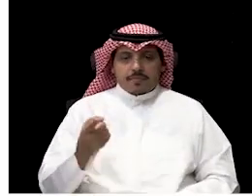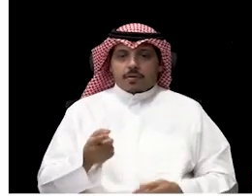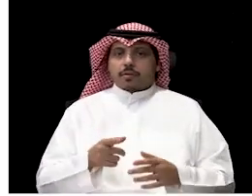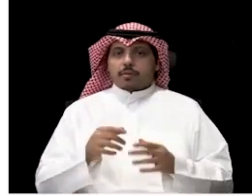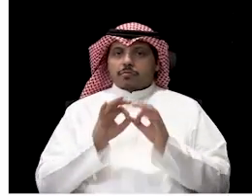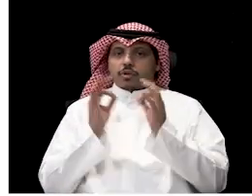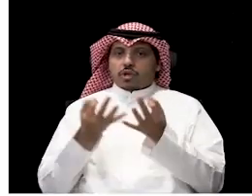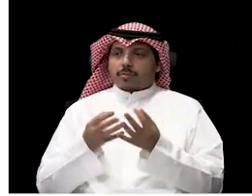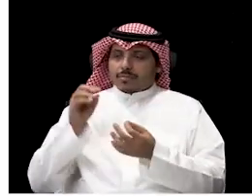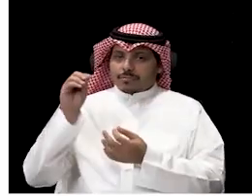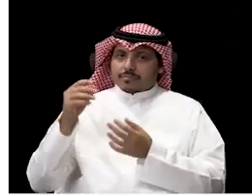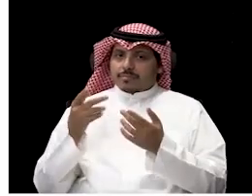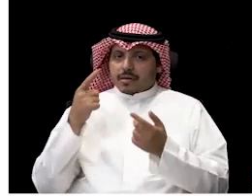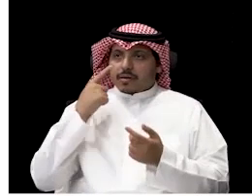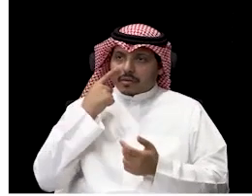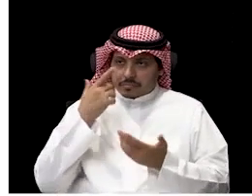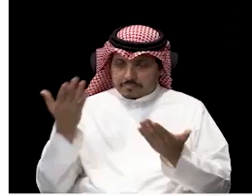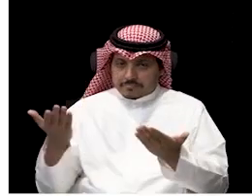حاجته.